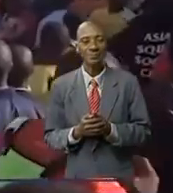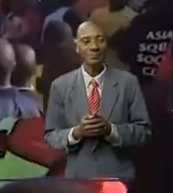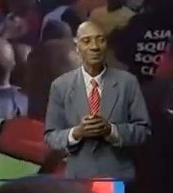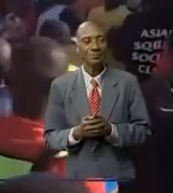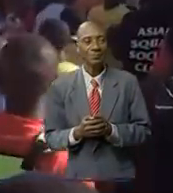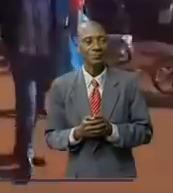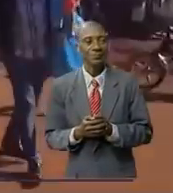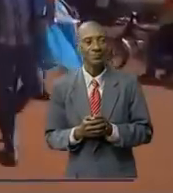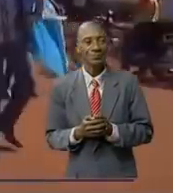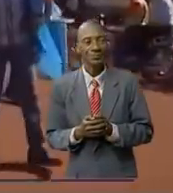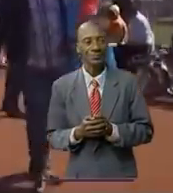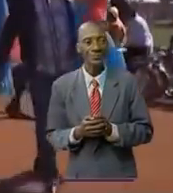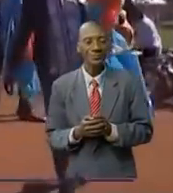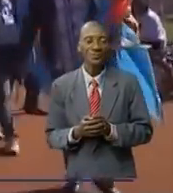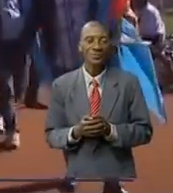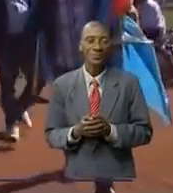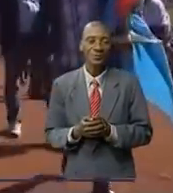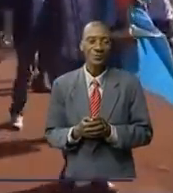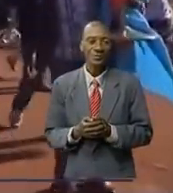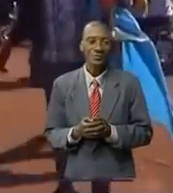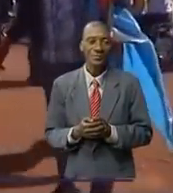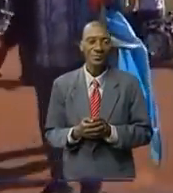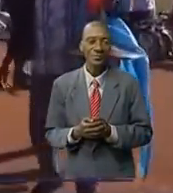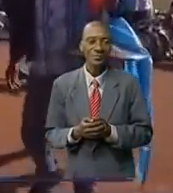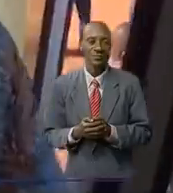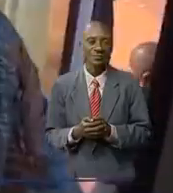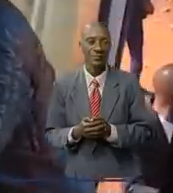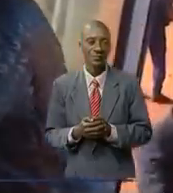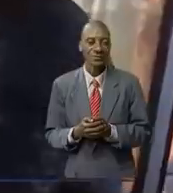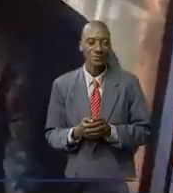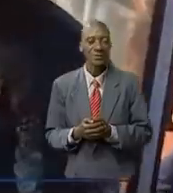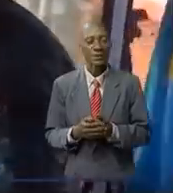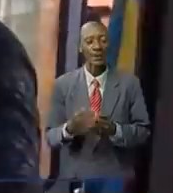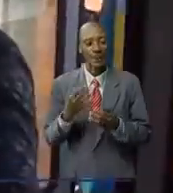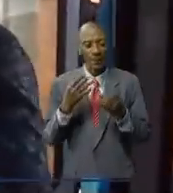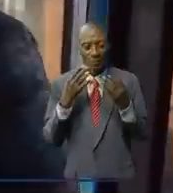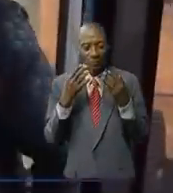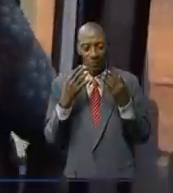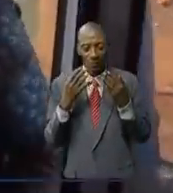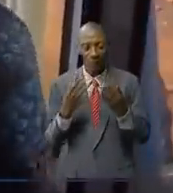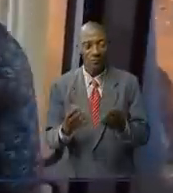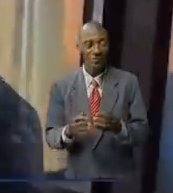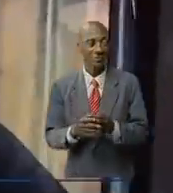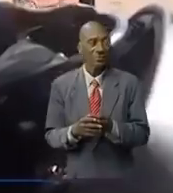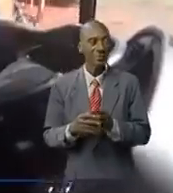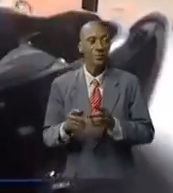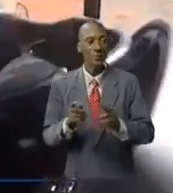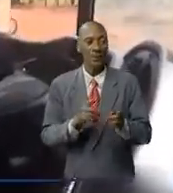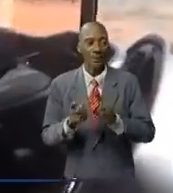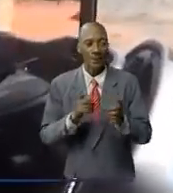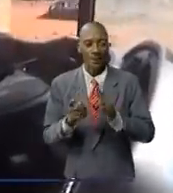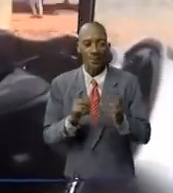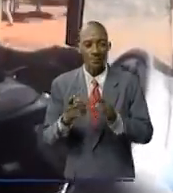qu'il supervise personnellement, Christophe Bassinenonga prend possession du volant. Il est 9h10 quand le gouverneur du Haut-Uele